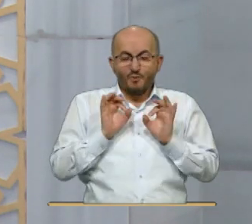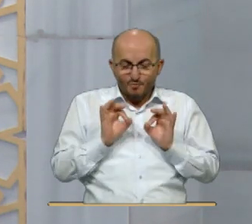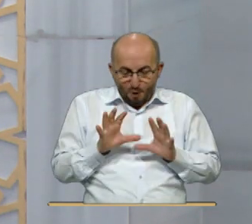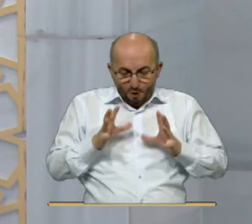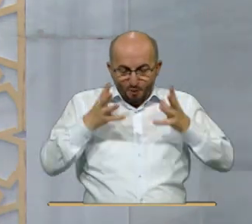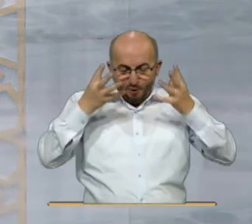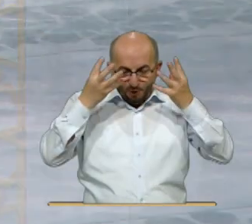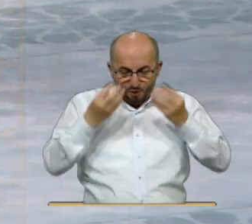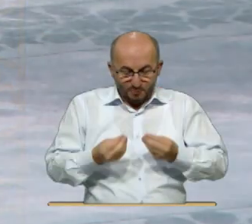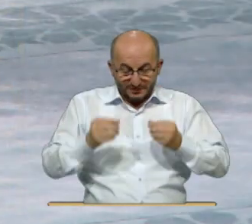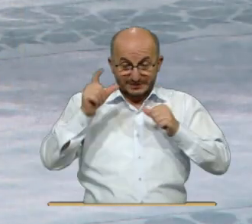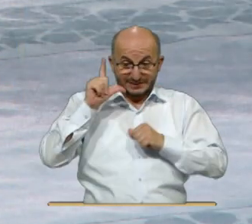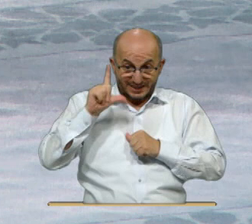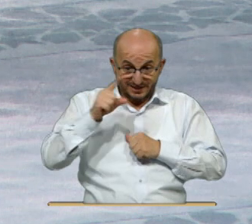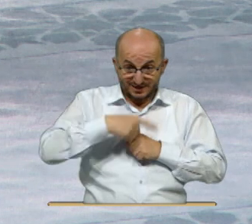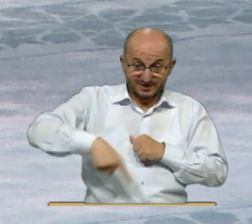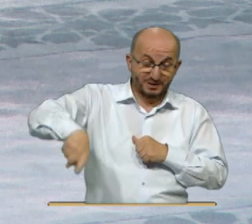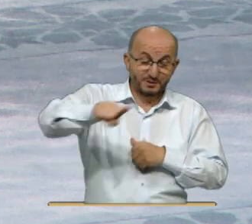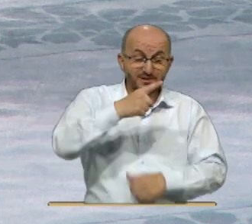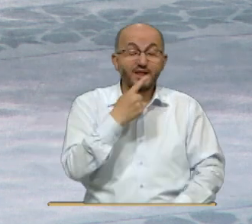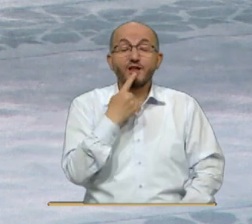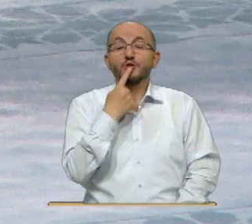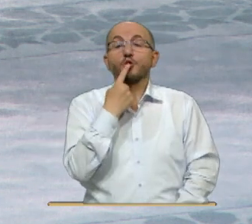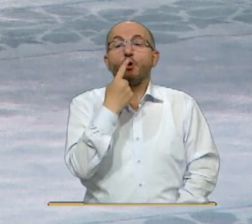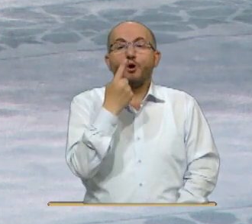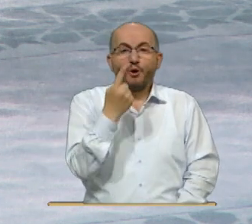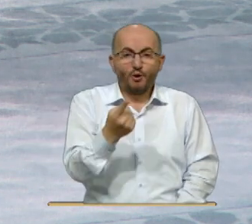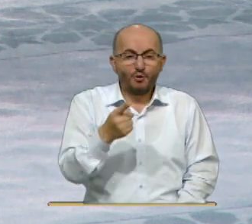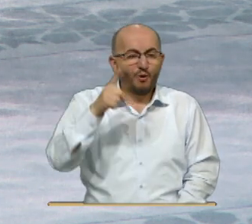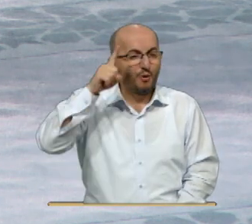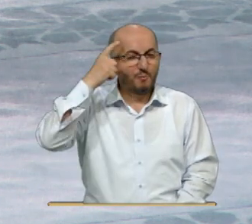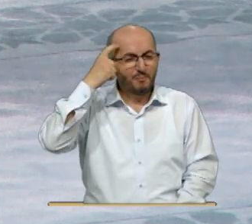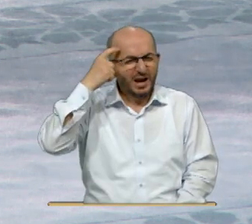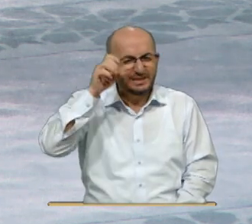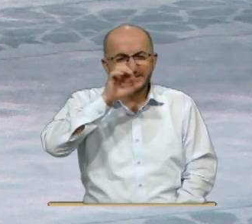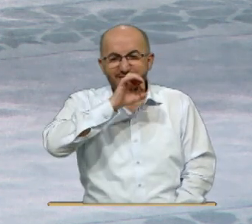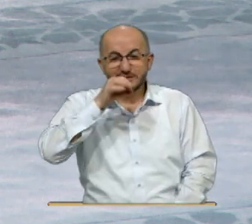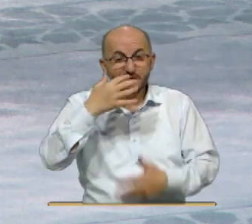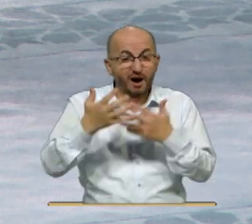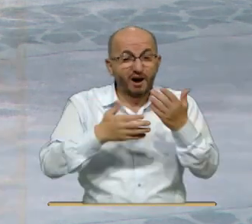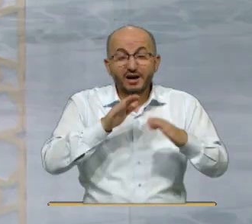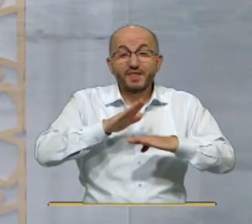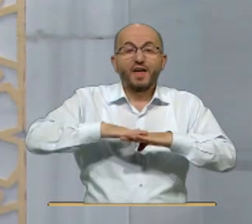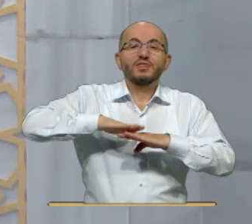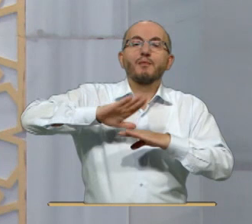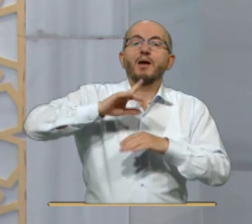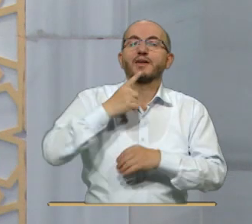olması gerektiğini bizlere söylüyor. Bilinçsiz hareket etmeyin diyor.